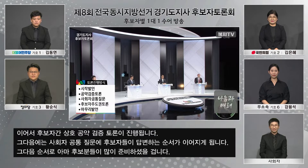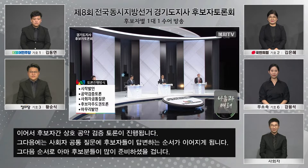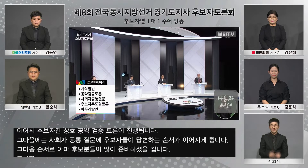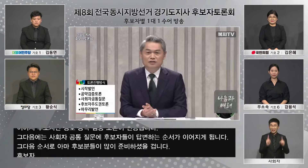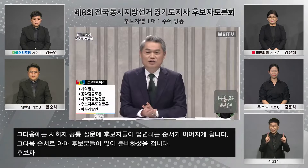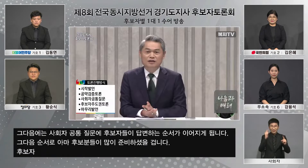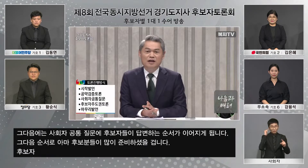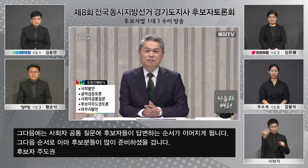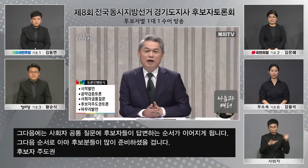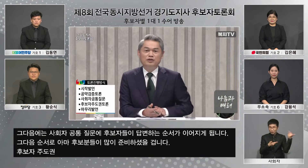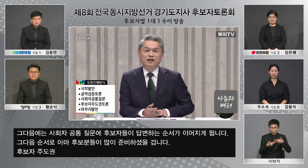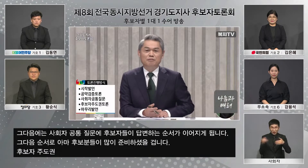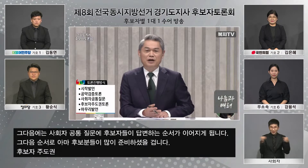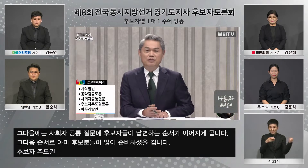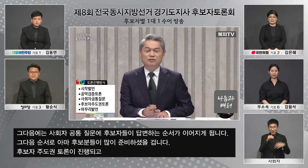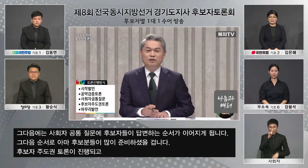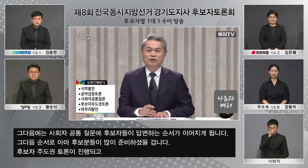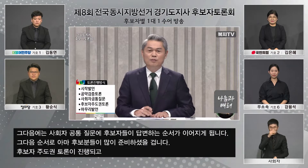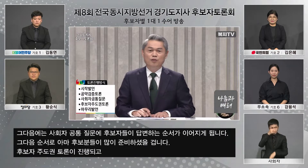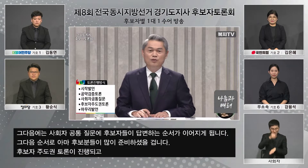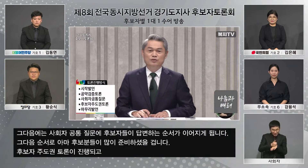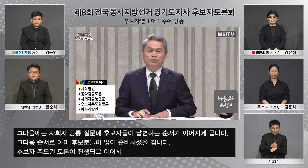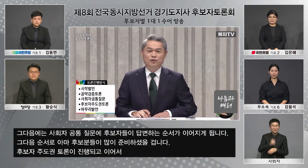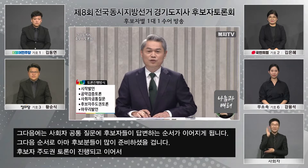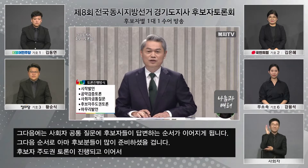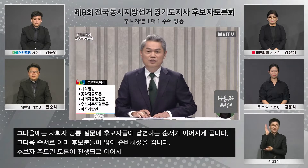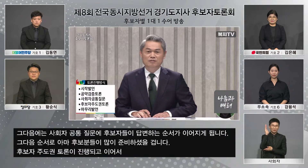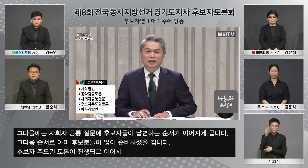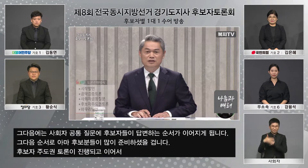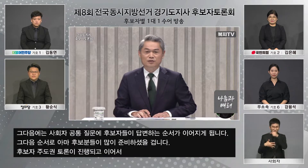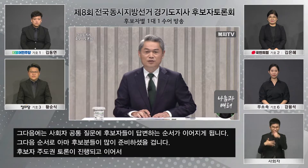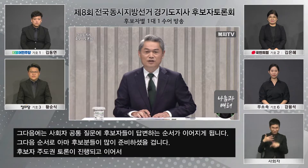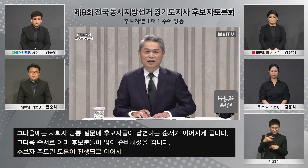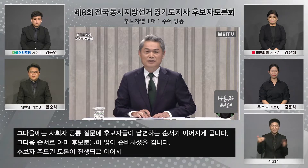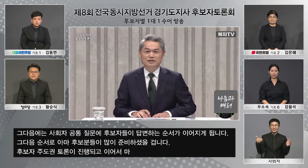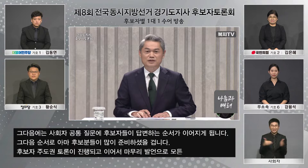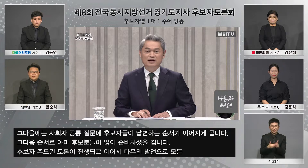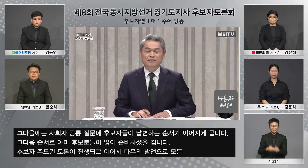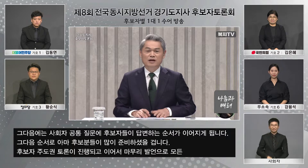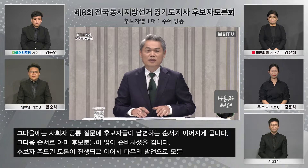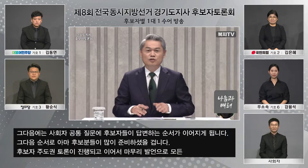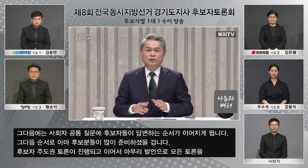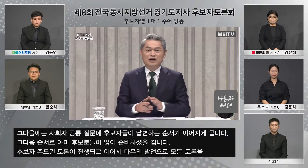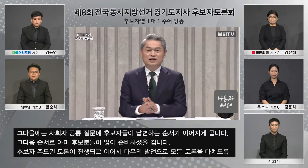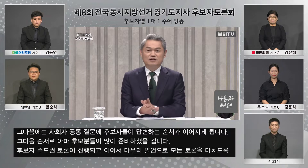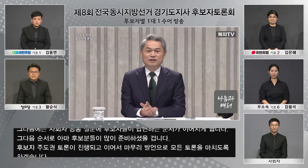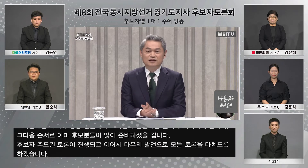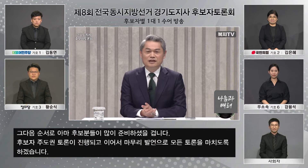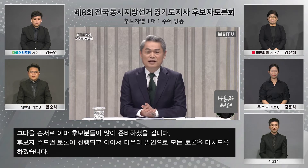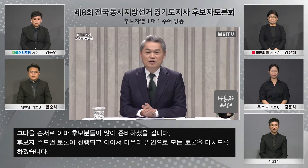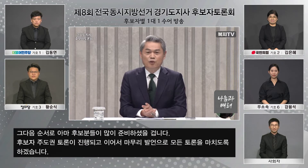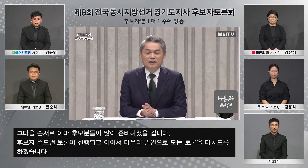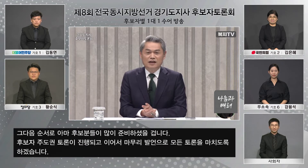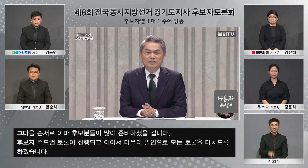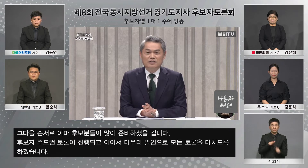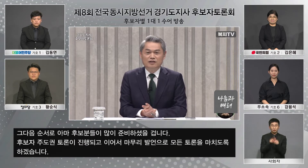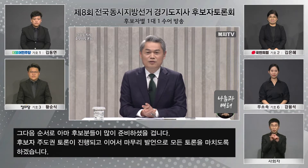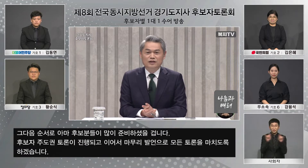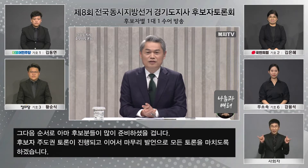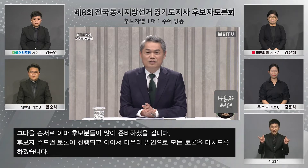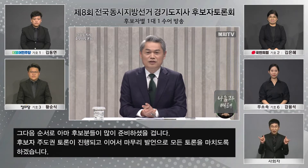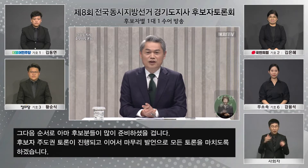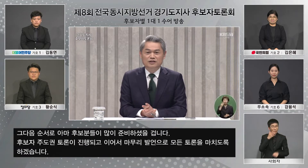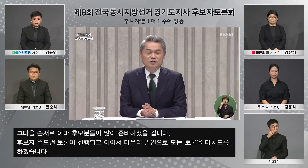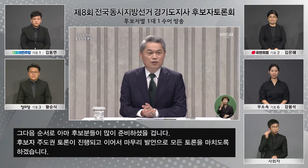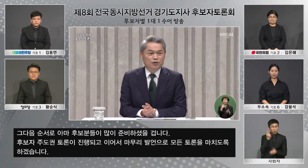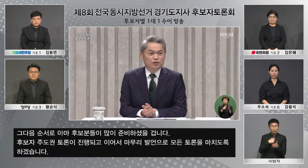진행되고 이어서 마무리 발언으로 모든 토론을 마치도록 하겠습니다. 후보자들께서는 원활한 진행을